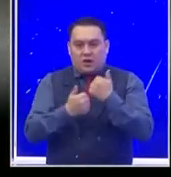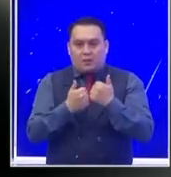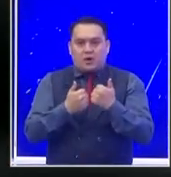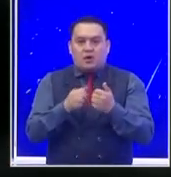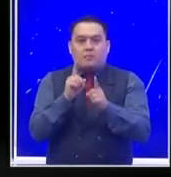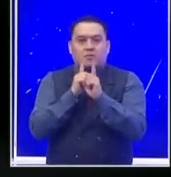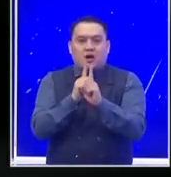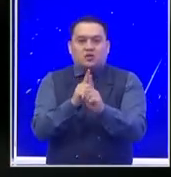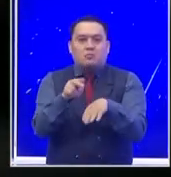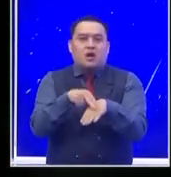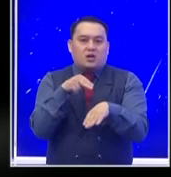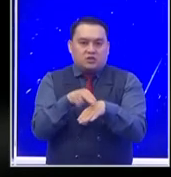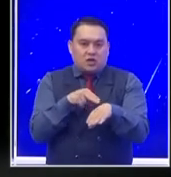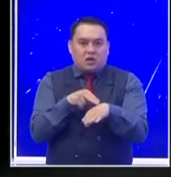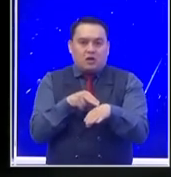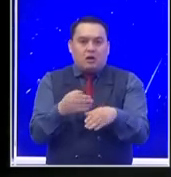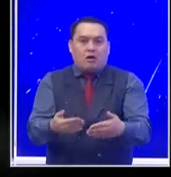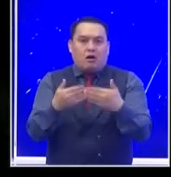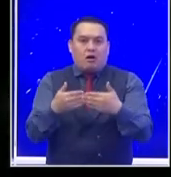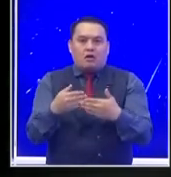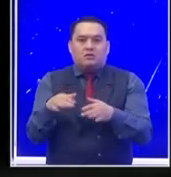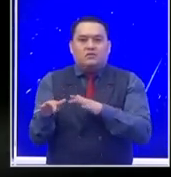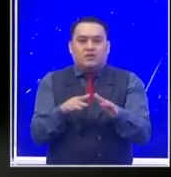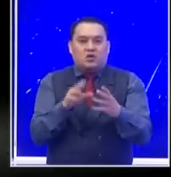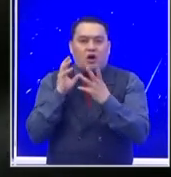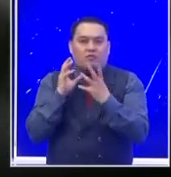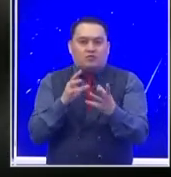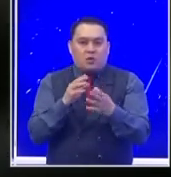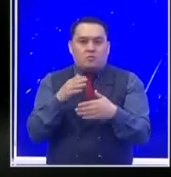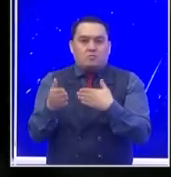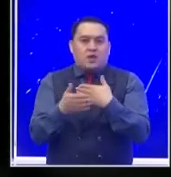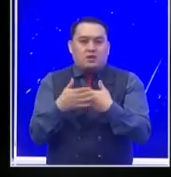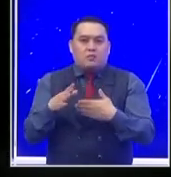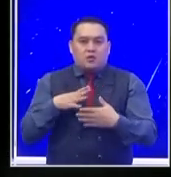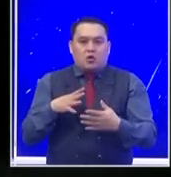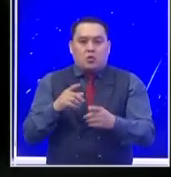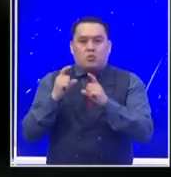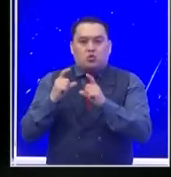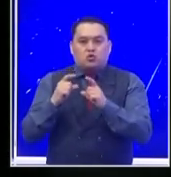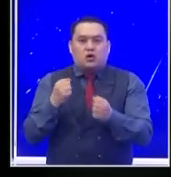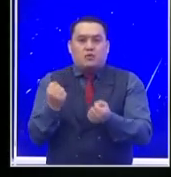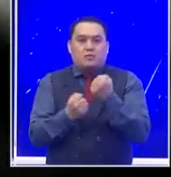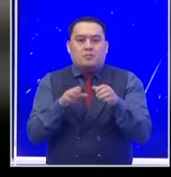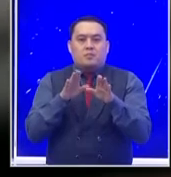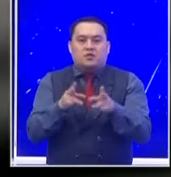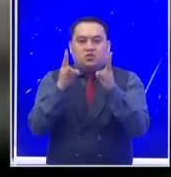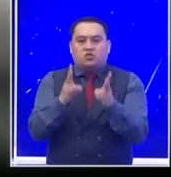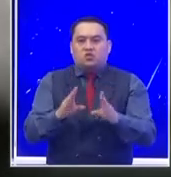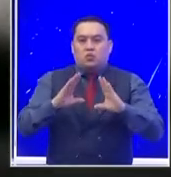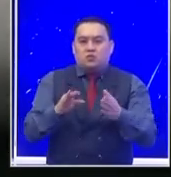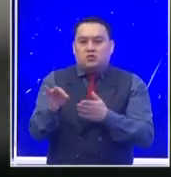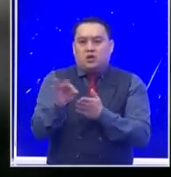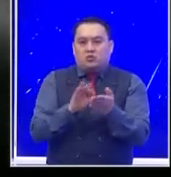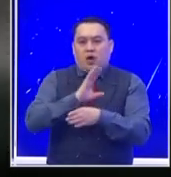их сопровождали полицейские предварительно во время движения автобуса перед ним появилась большегрузная машина к месту происшествия сразу